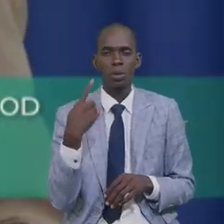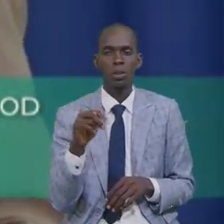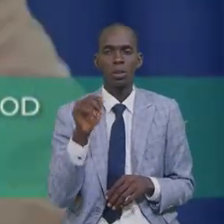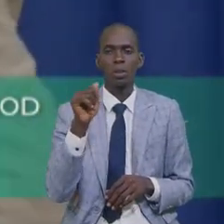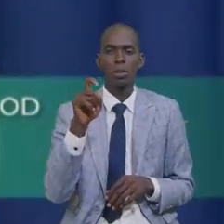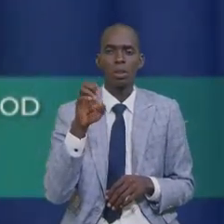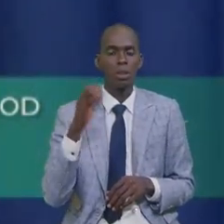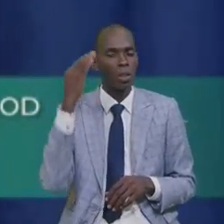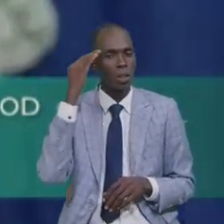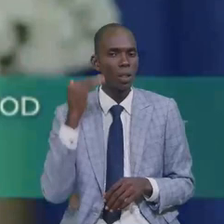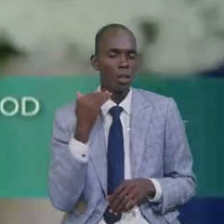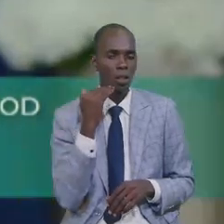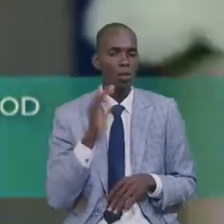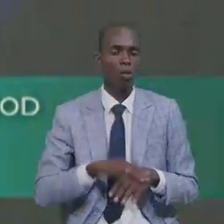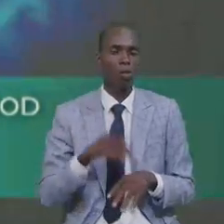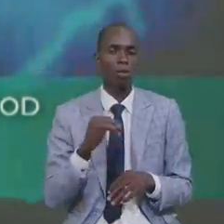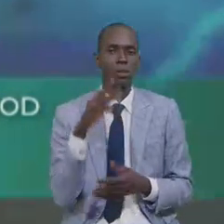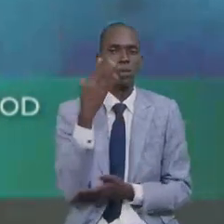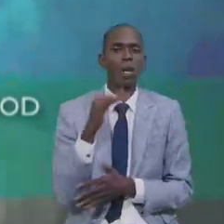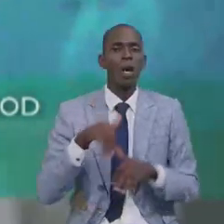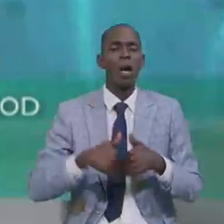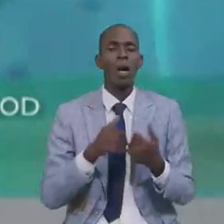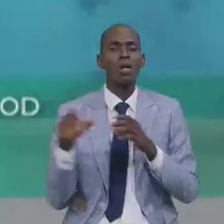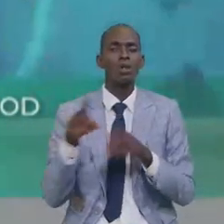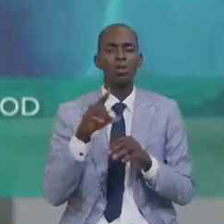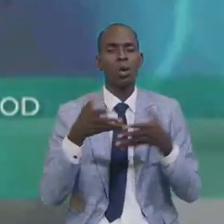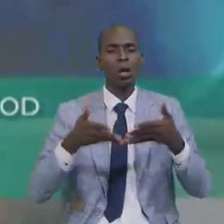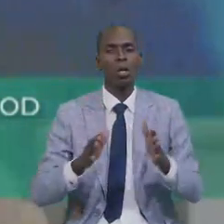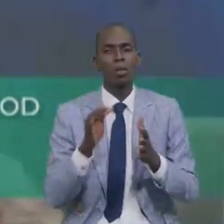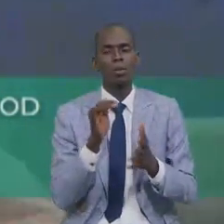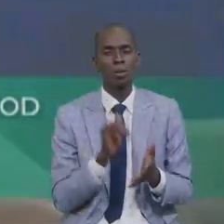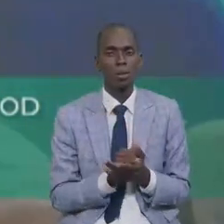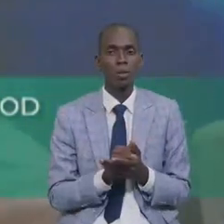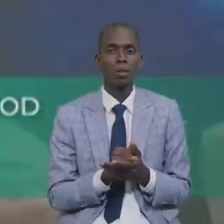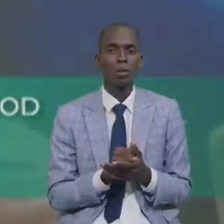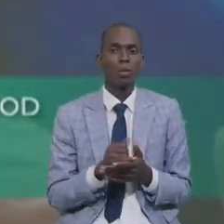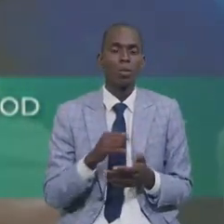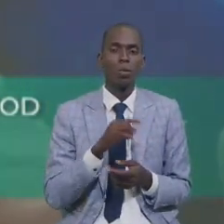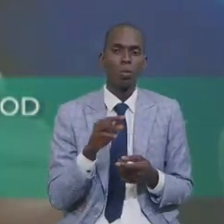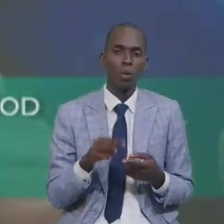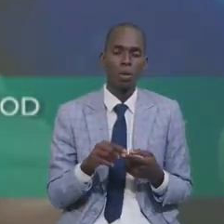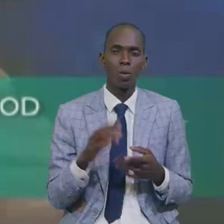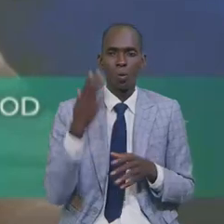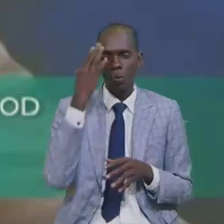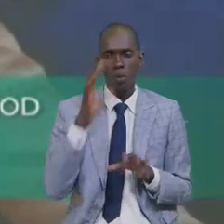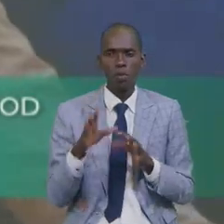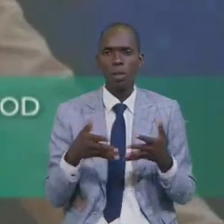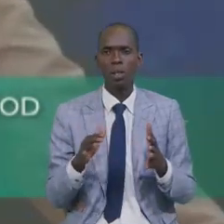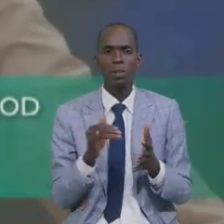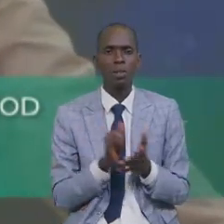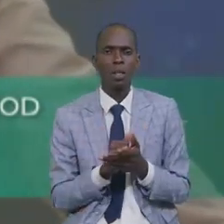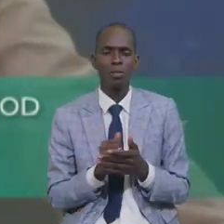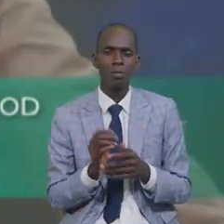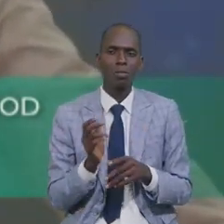le bois pour maintenir le fer, pourquoi est-ce que tu as laissé ça tomber, maintenant tu as fait ces